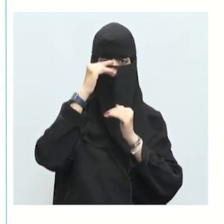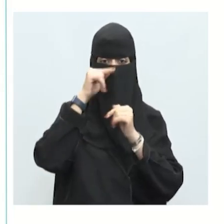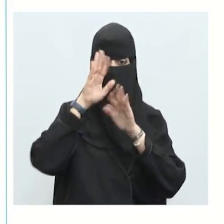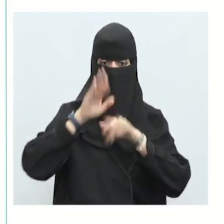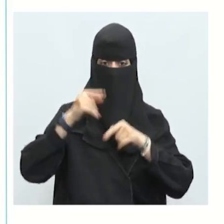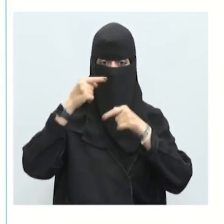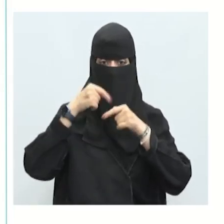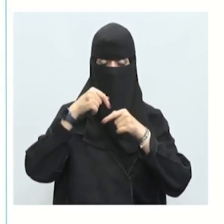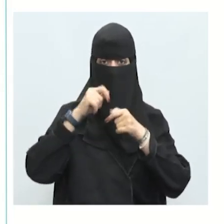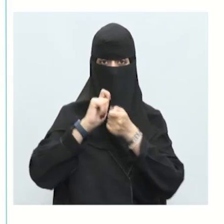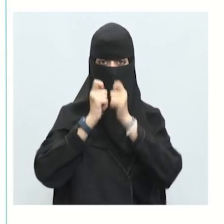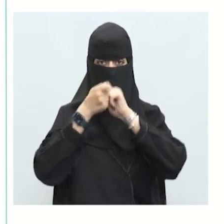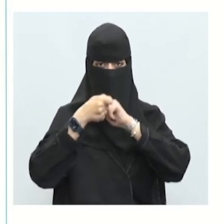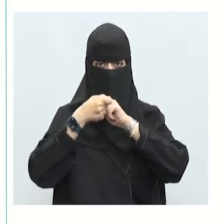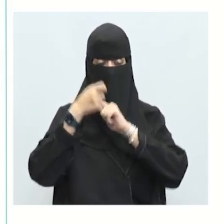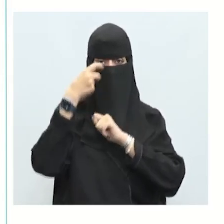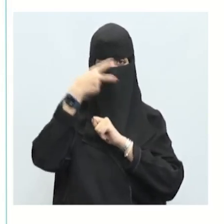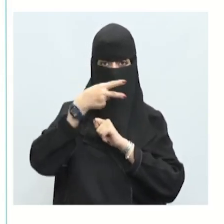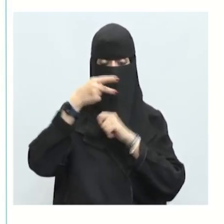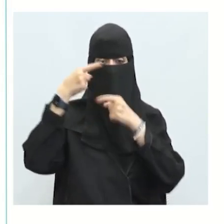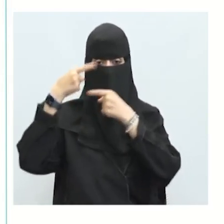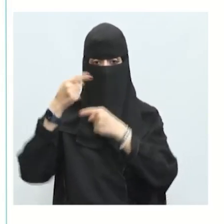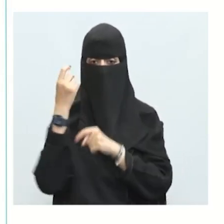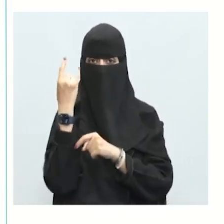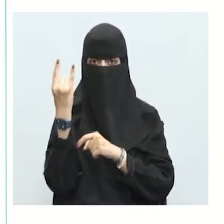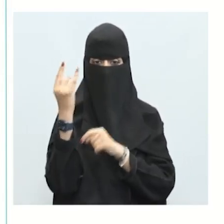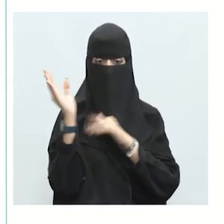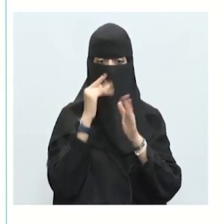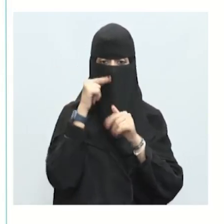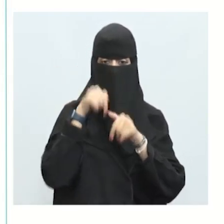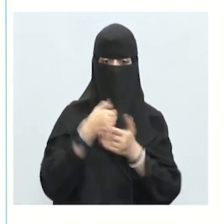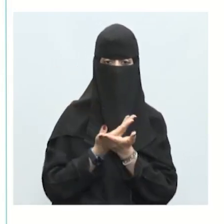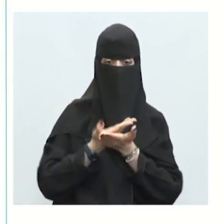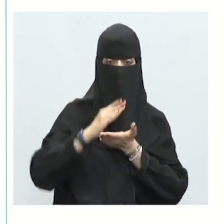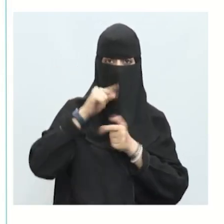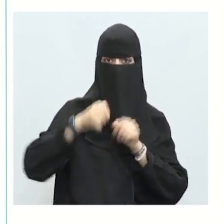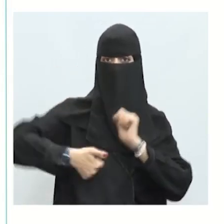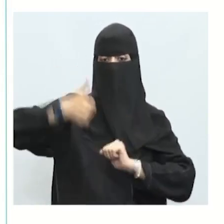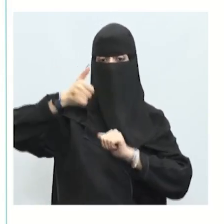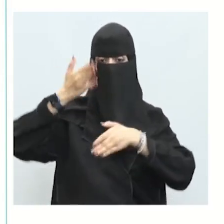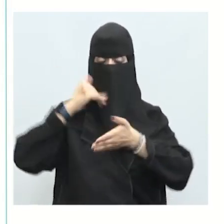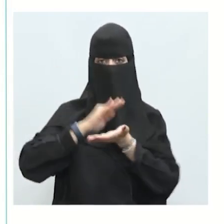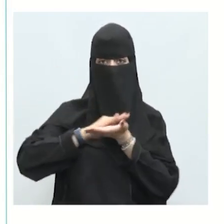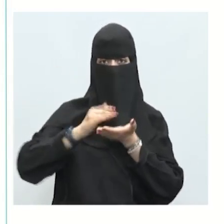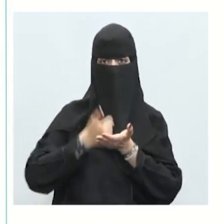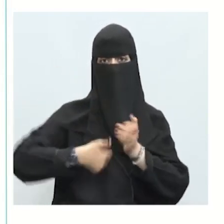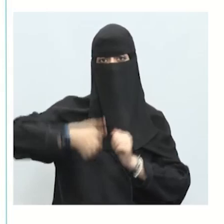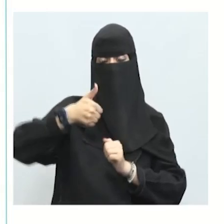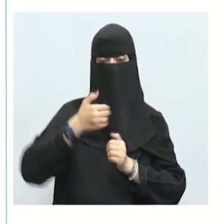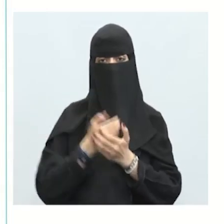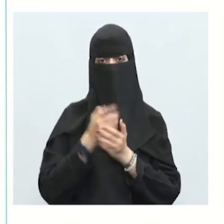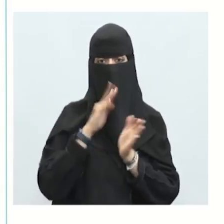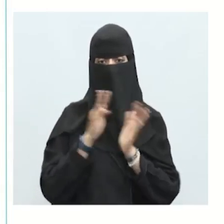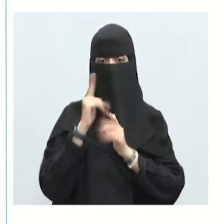كان المتغير جريد اكبر من او يساوي العش برنت ناجح طباعه ناجح